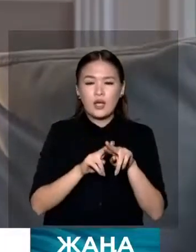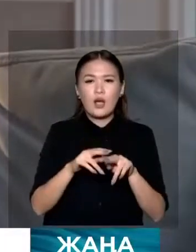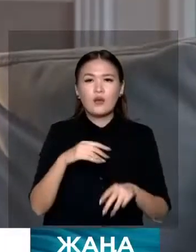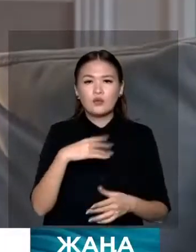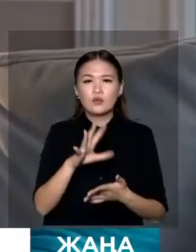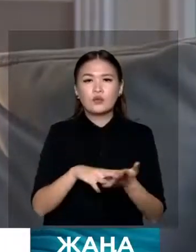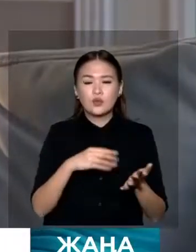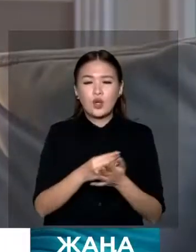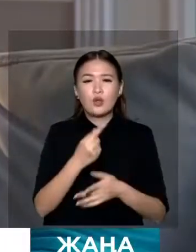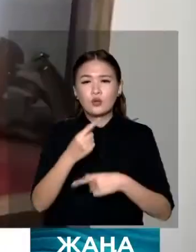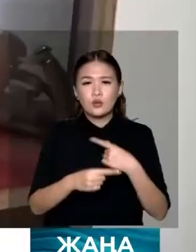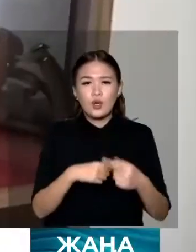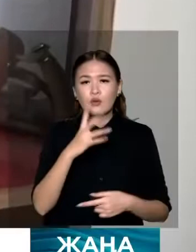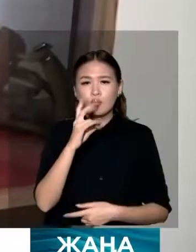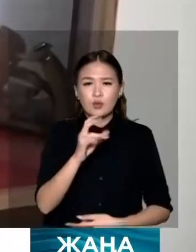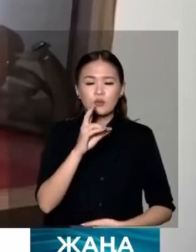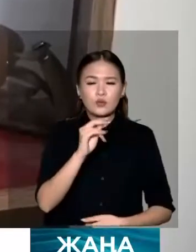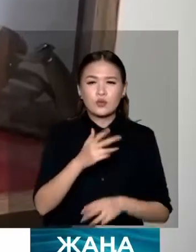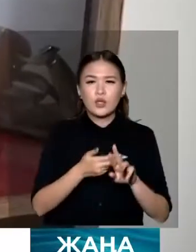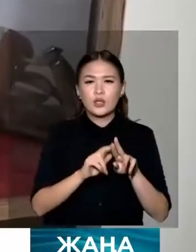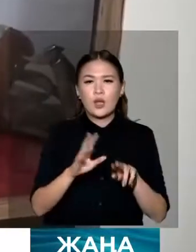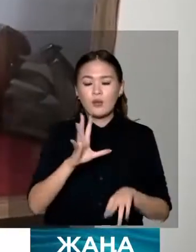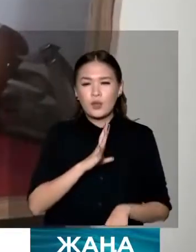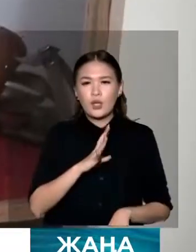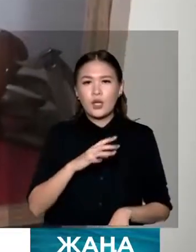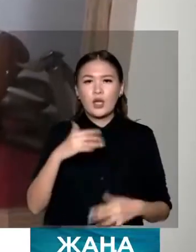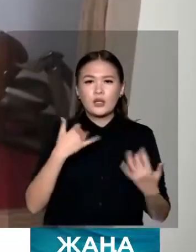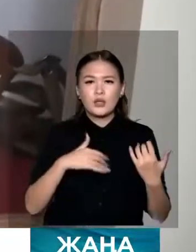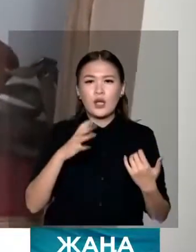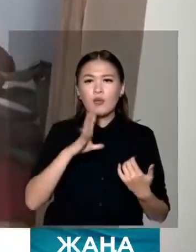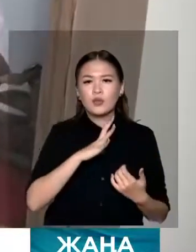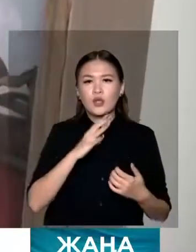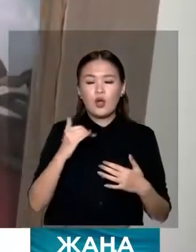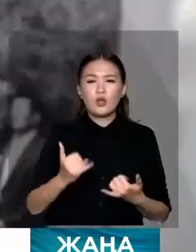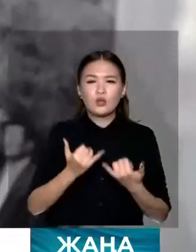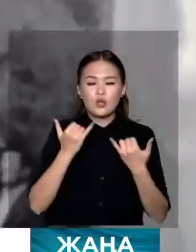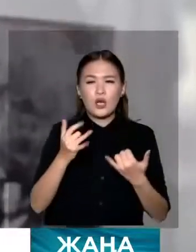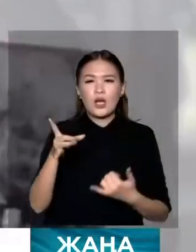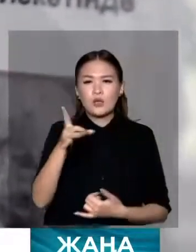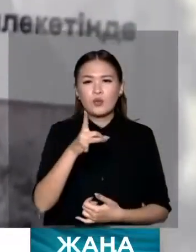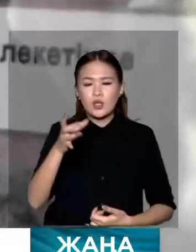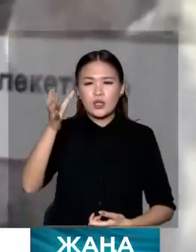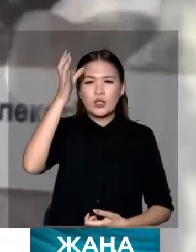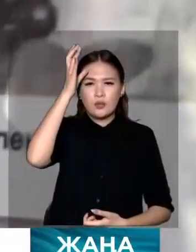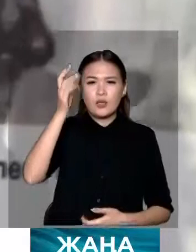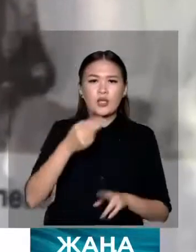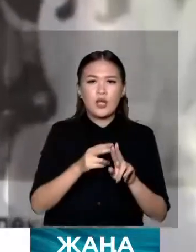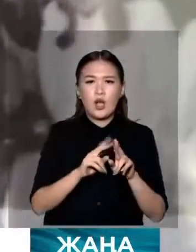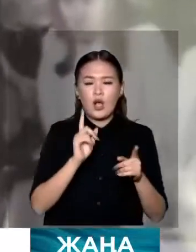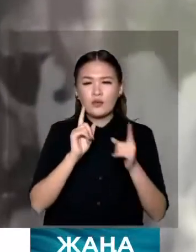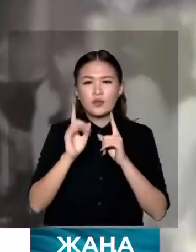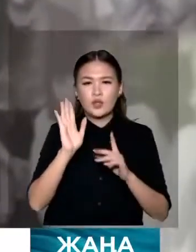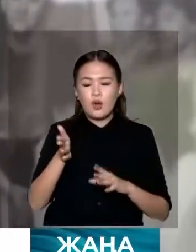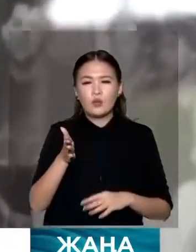жатыр шөбірелерді, немерелерді. Қазанның 20-сы күні Таразда жазушының шығармашылығына арналған республикалық ғылыми тәжірибелік конференция